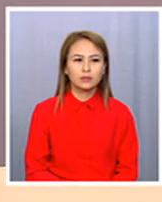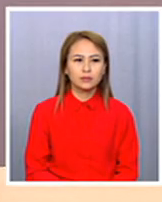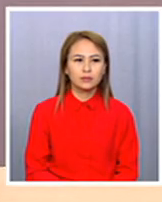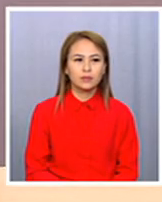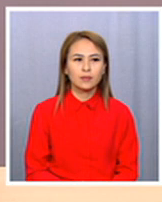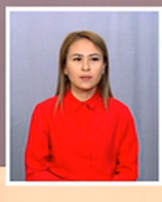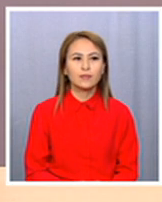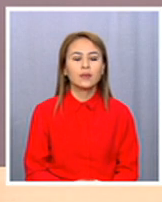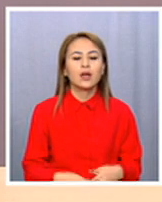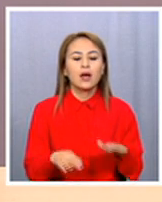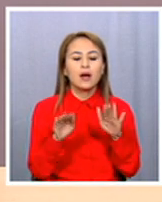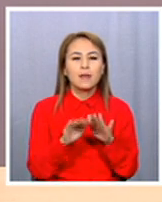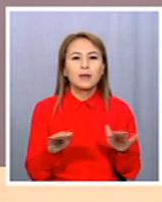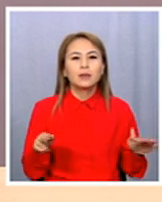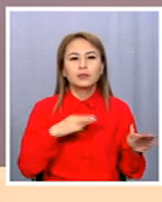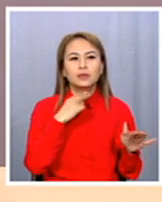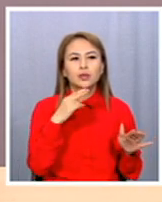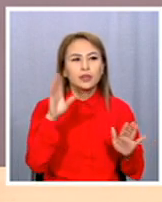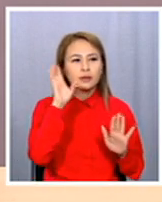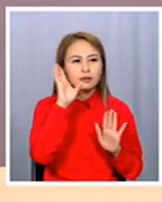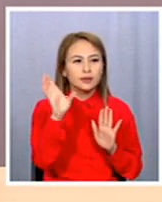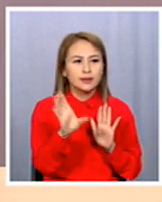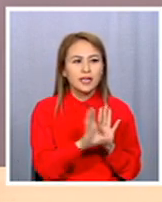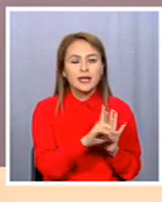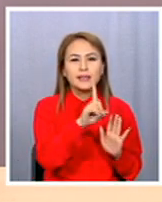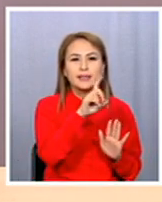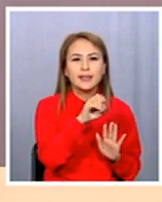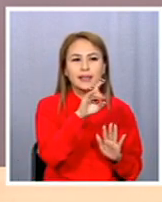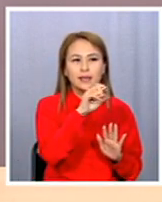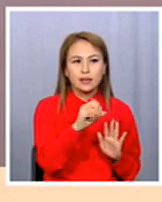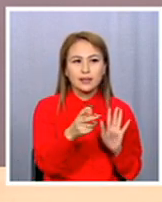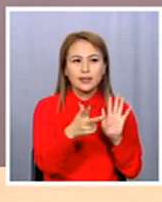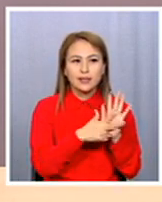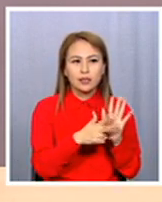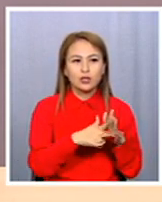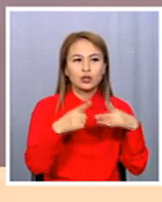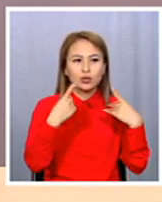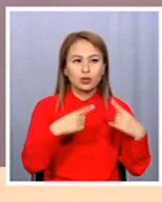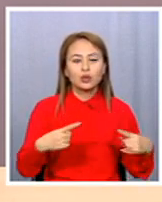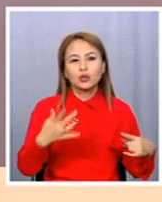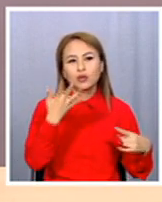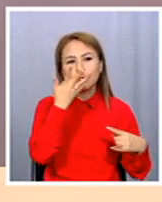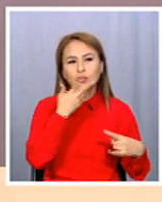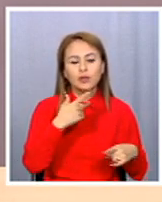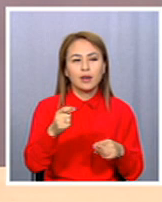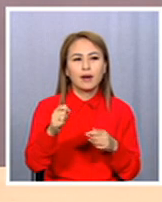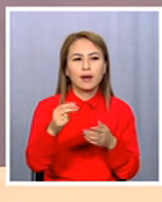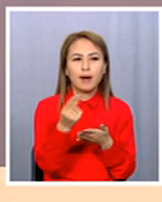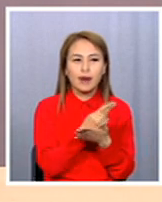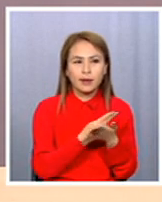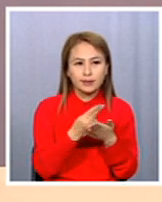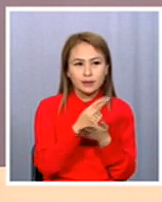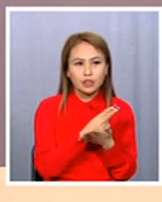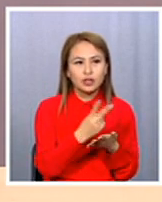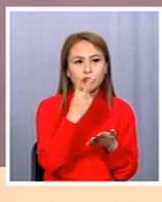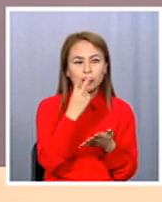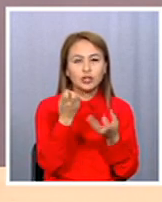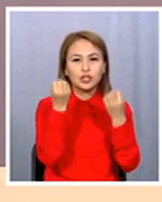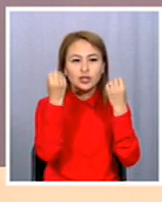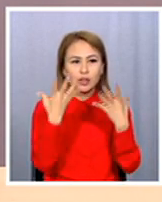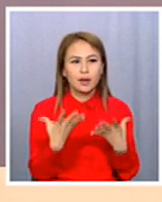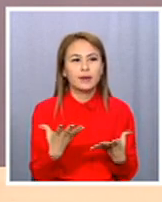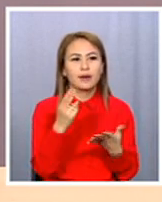Балалар, мұқият тыңдандар. Зереде 8 түрлі түсті қарындаш және 2 жай қарындаш